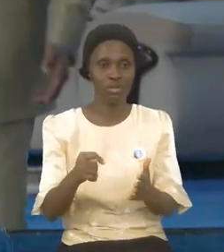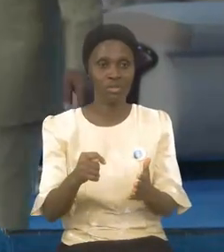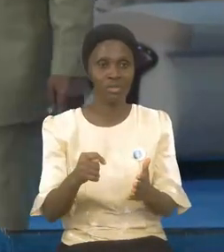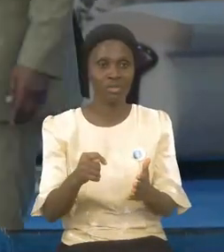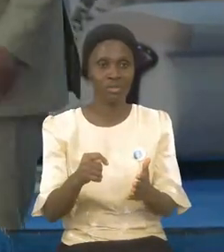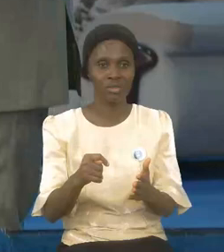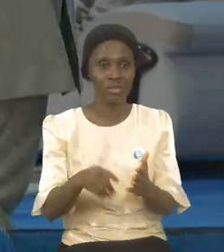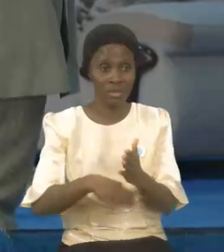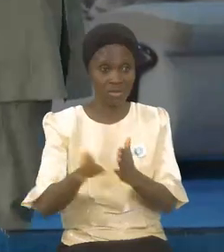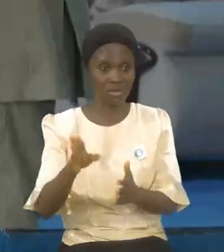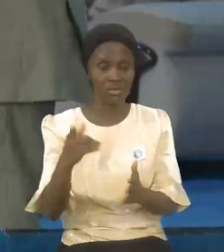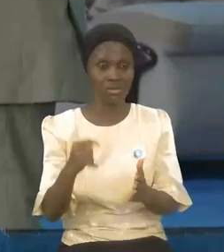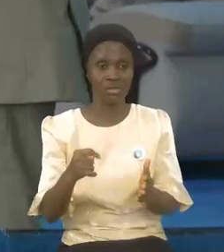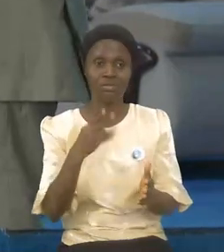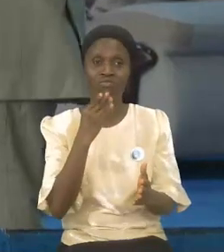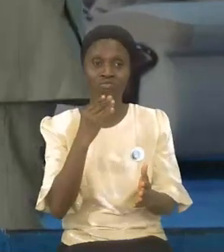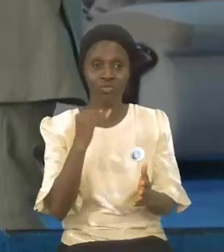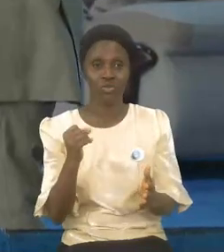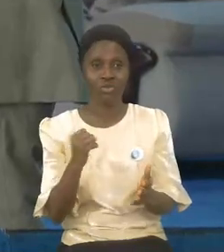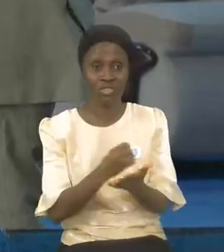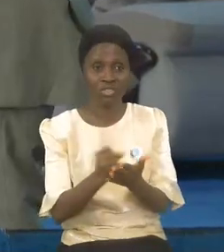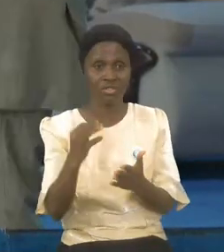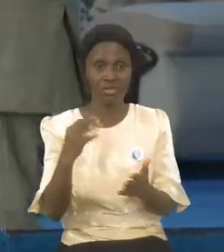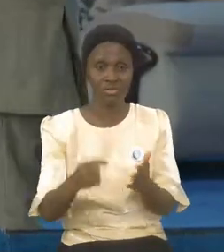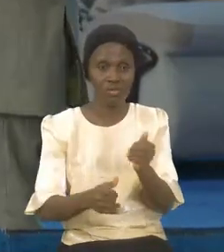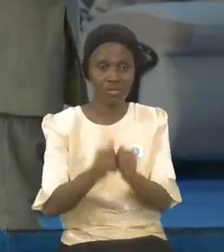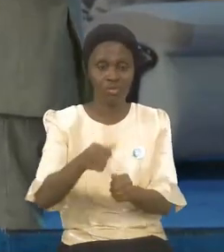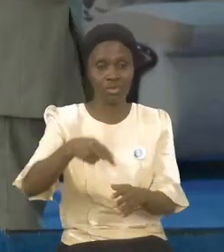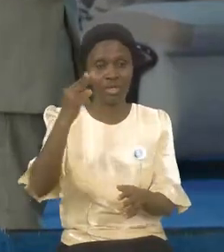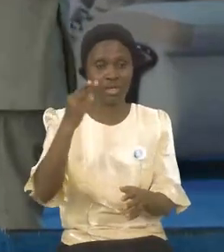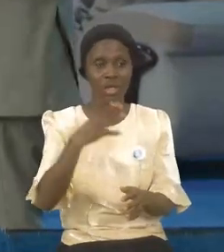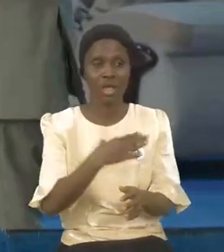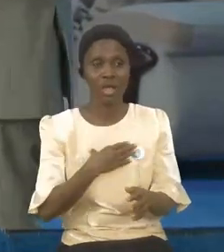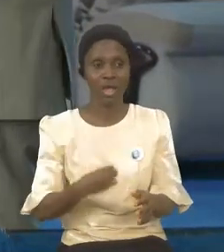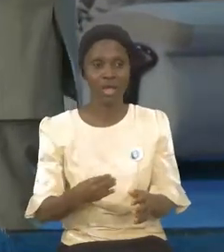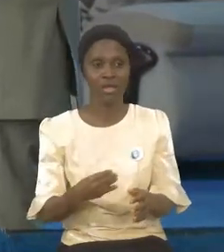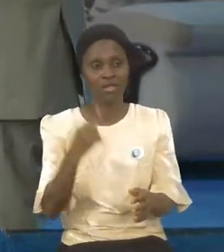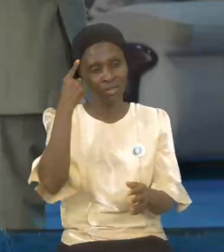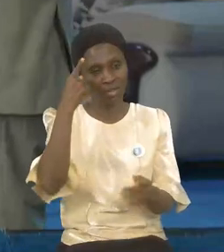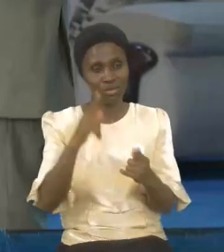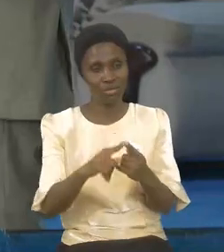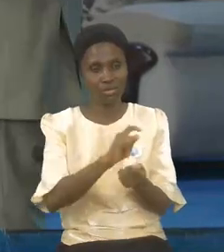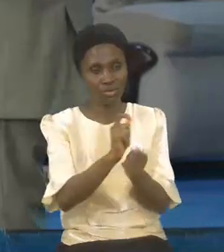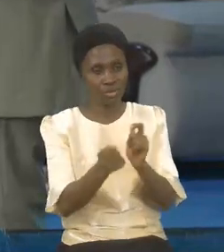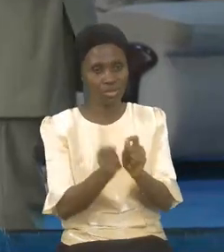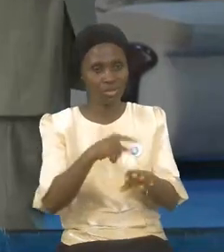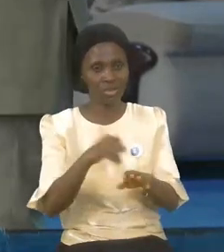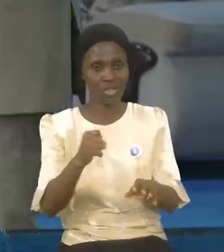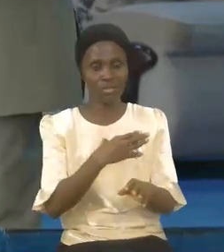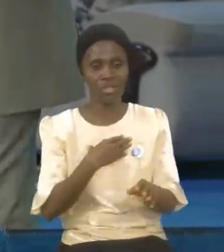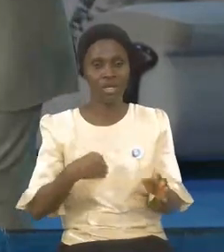Il opprimera les Juifs et il espérera changer les temps et la loi. Il va